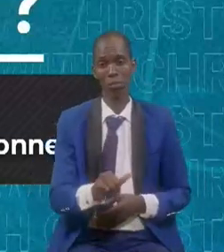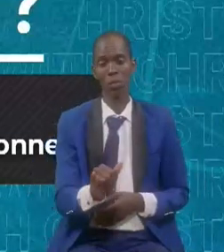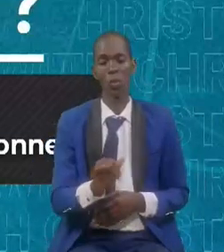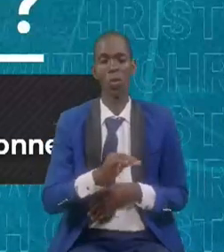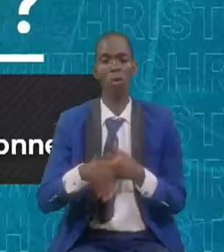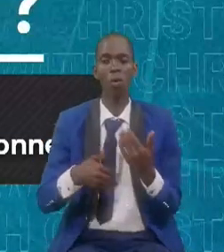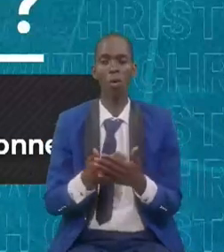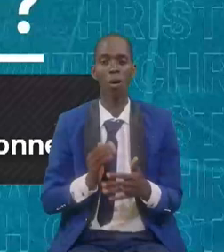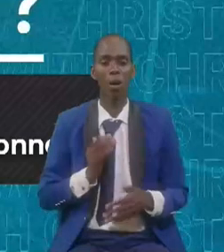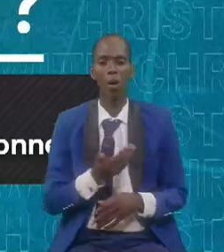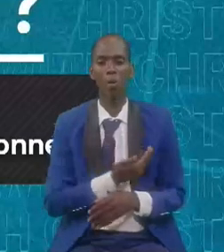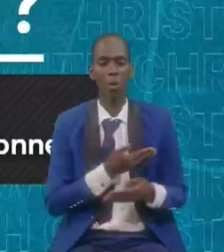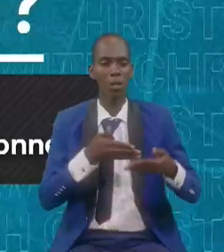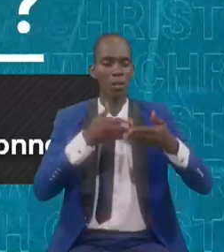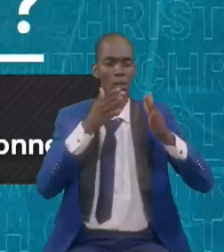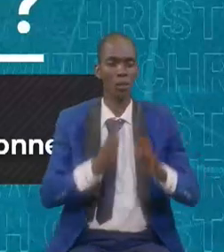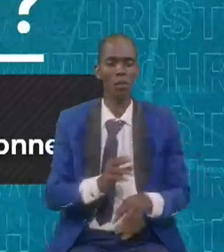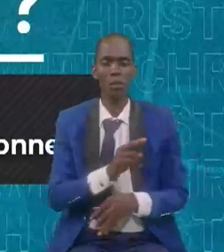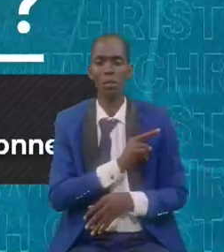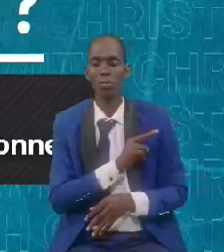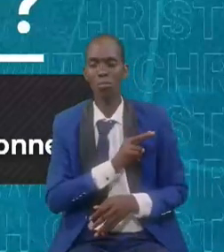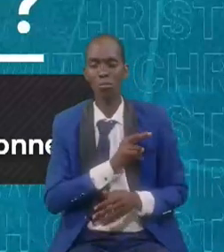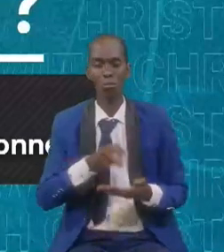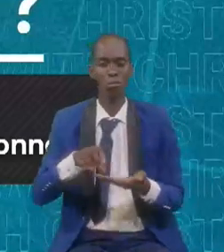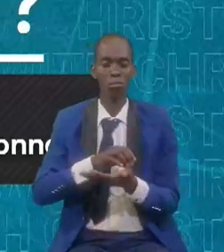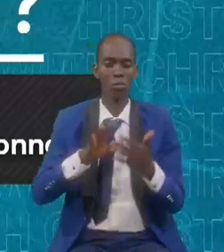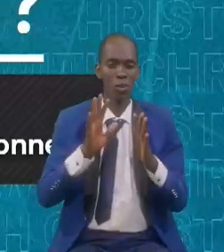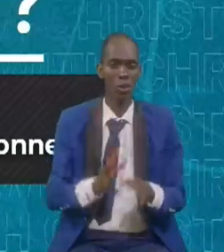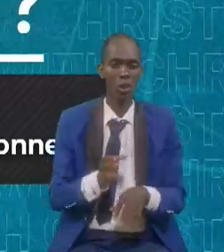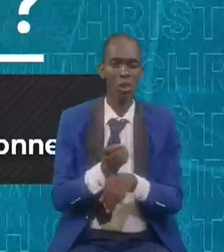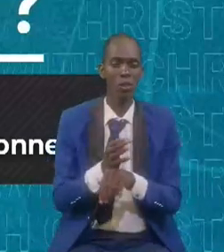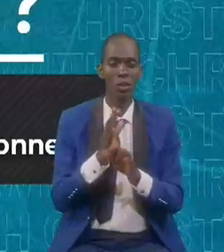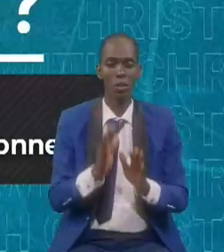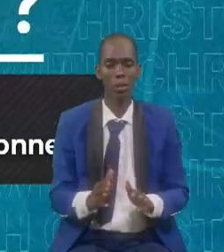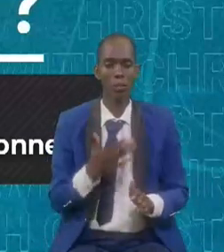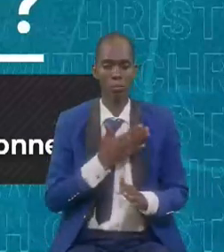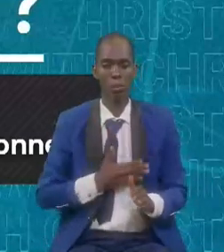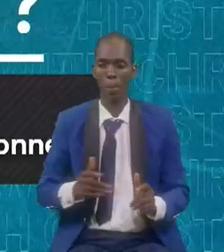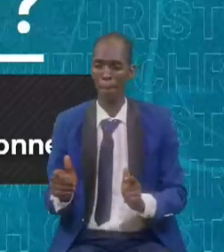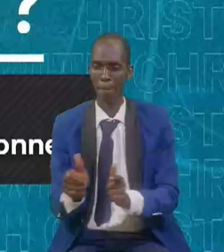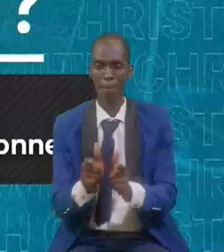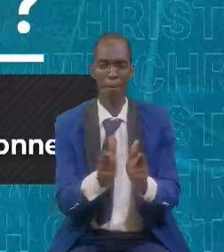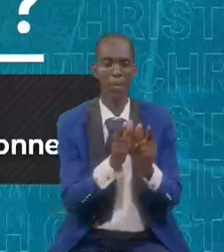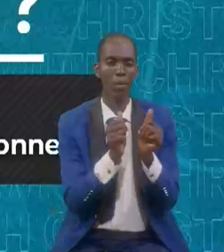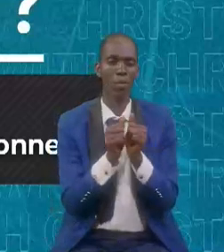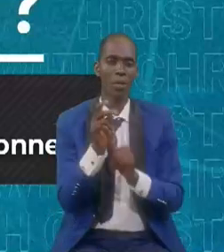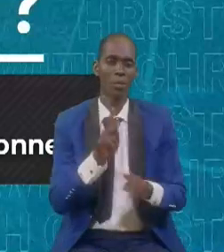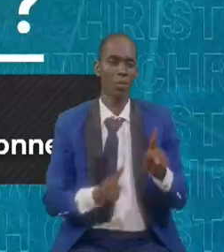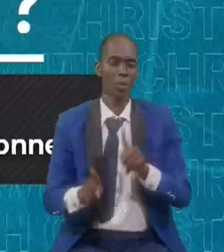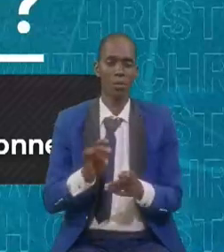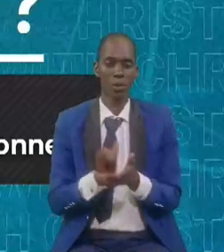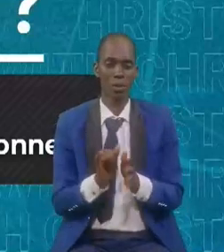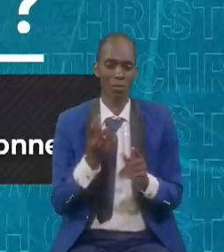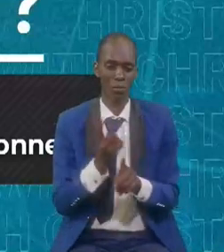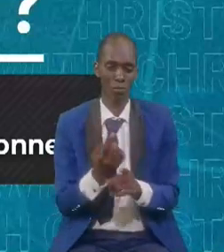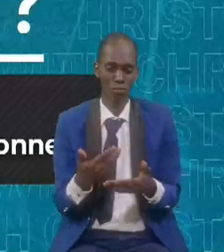Et tous nos surveillants, nos conseillers, choristes, allons vers eux, s'il vous plaît. Donnons-leur le